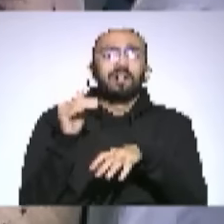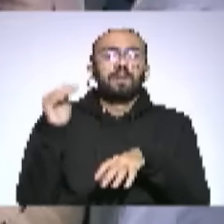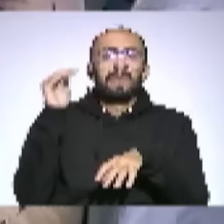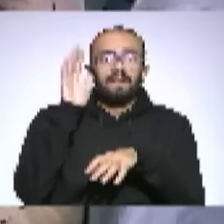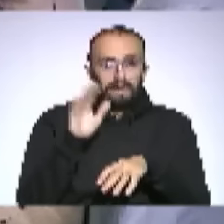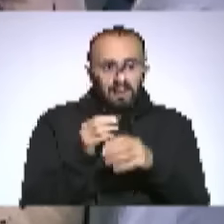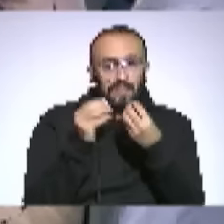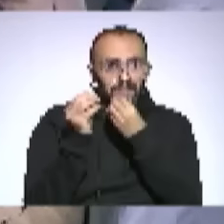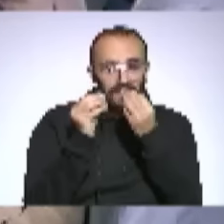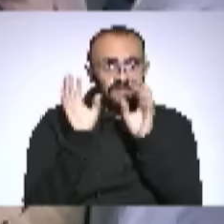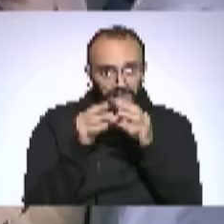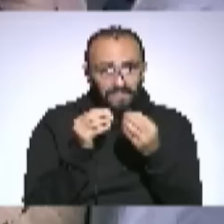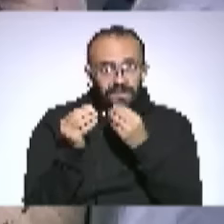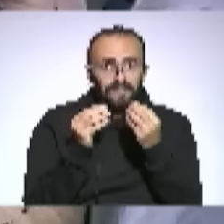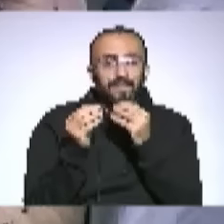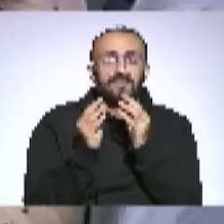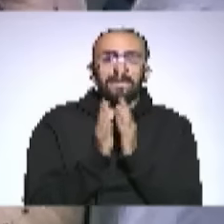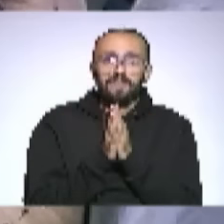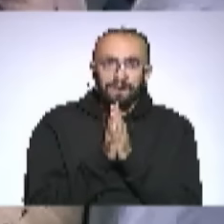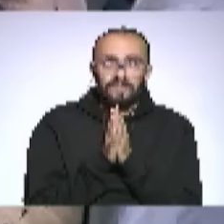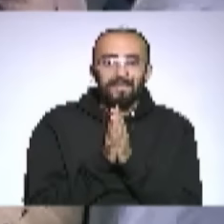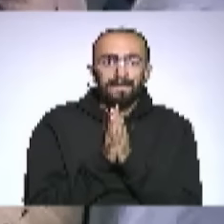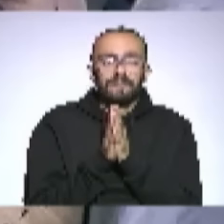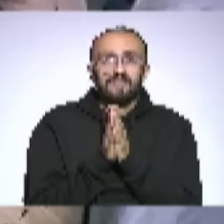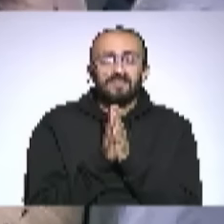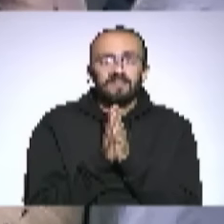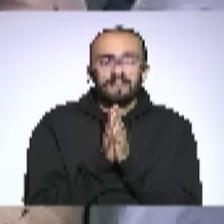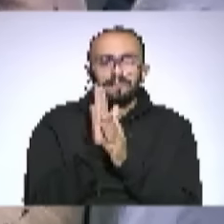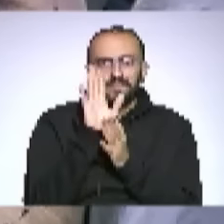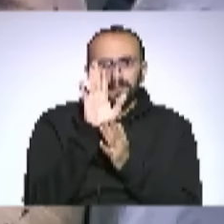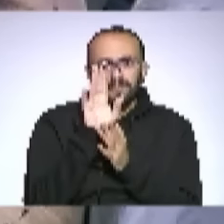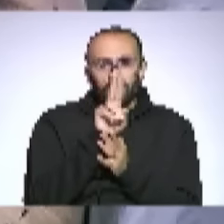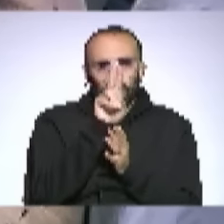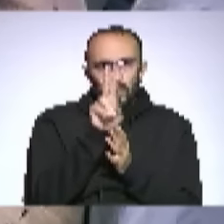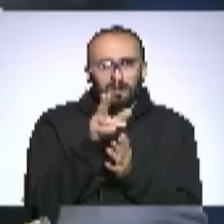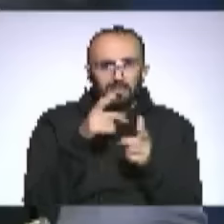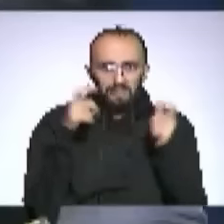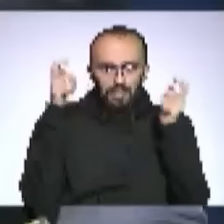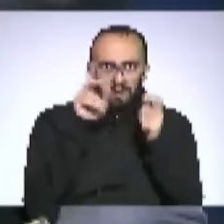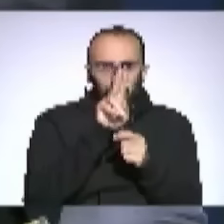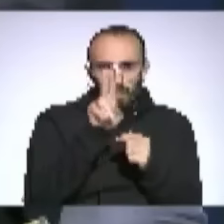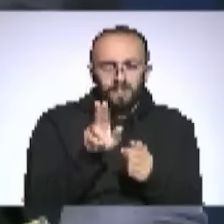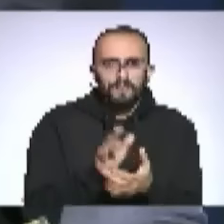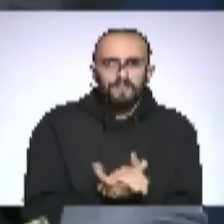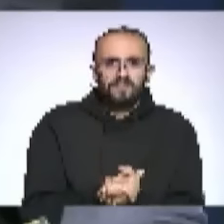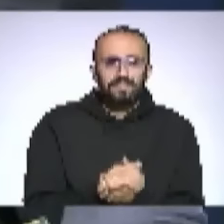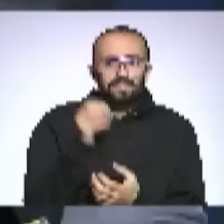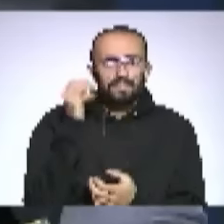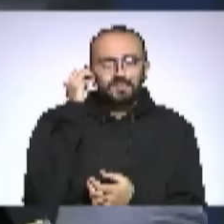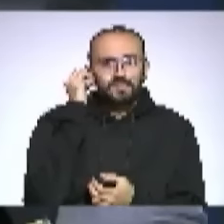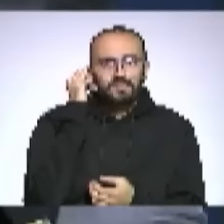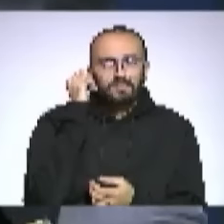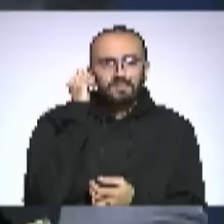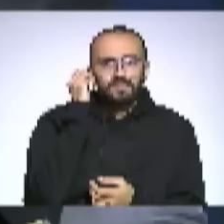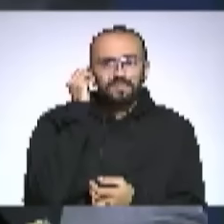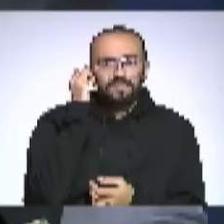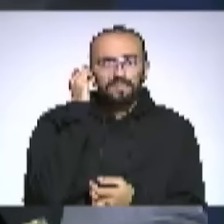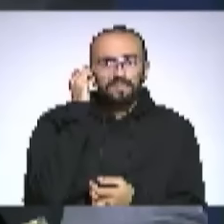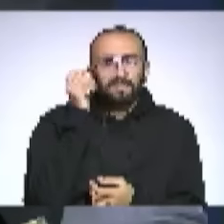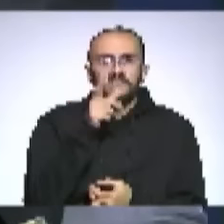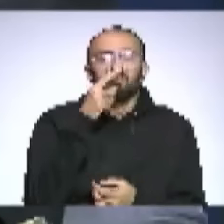واتكلموا معاه ويتكلموا معاه ما فيش اي هالك سؤال هسالك سؤال اتفضل يا سا البديل في